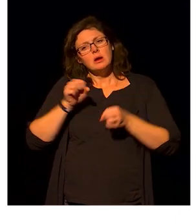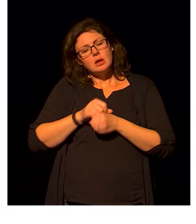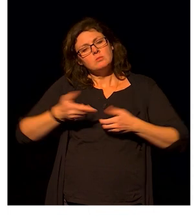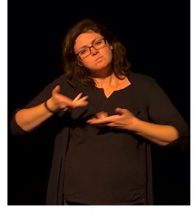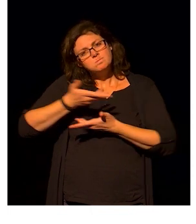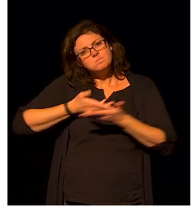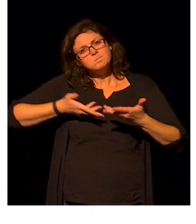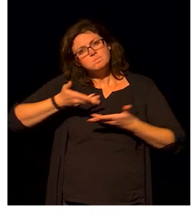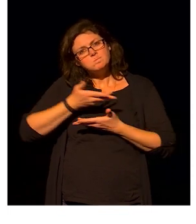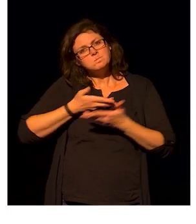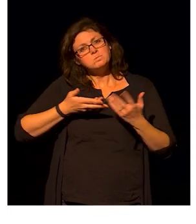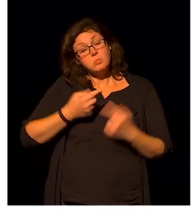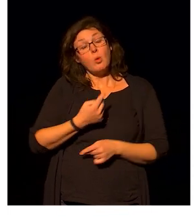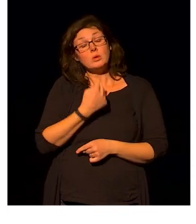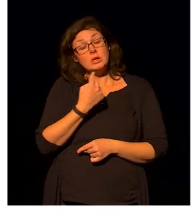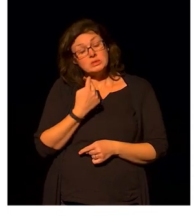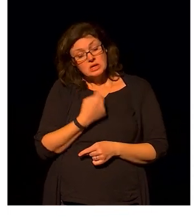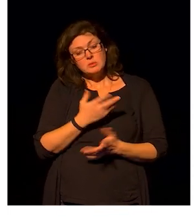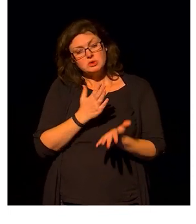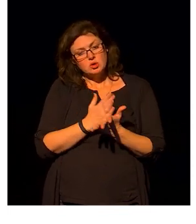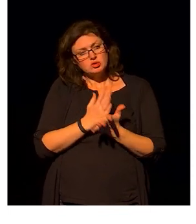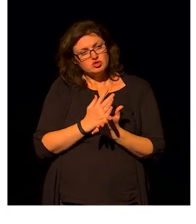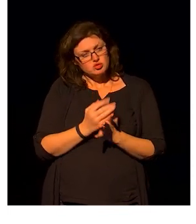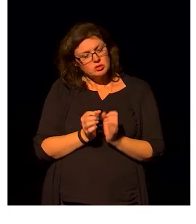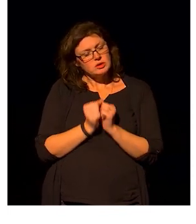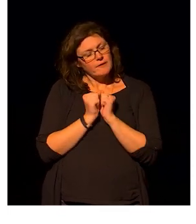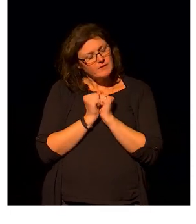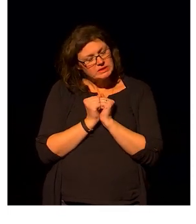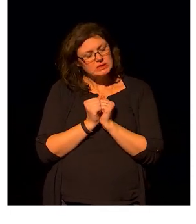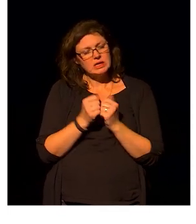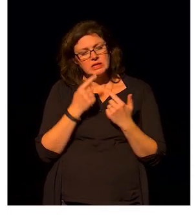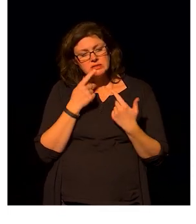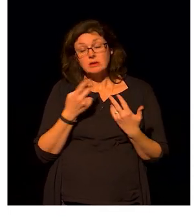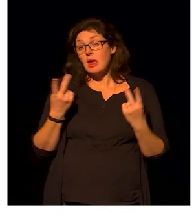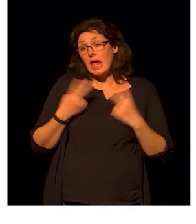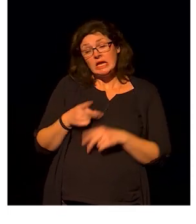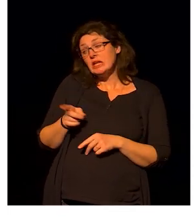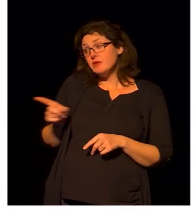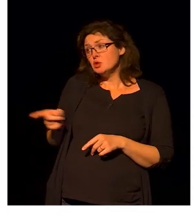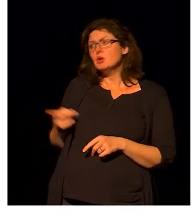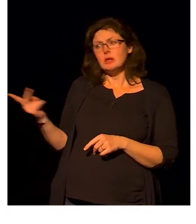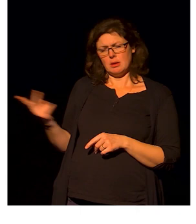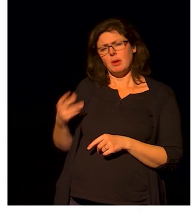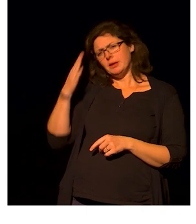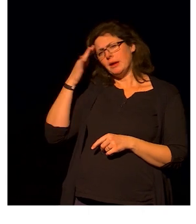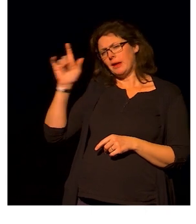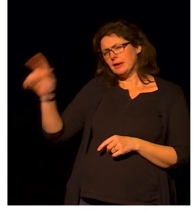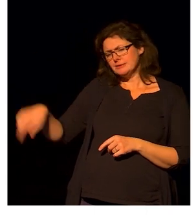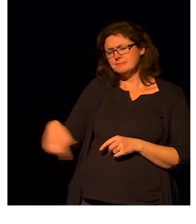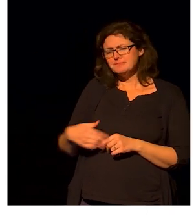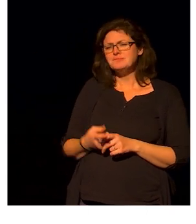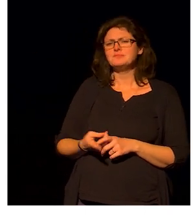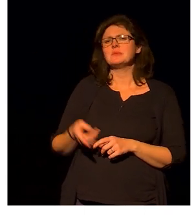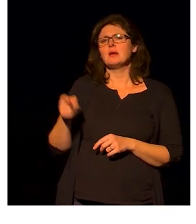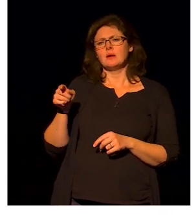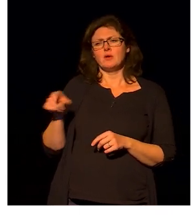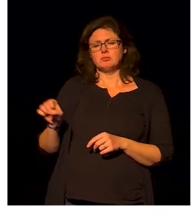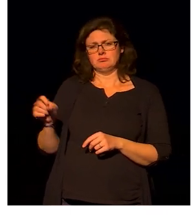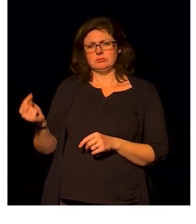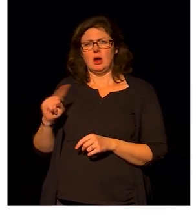Der mir schon auch versichert hat, dass diese, ganz ähnlich wie du, ihr kennt euch auch, er war auch am IFK bei uns,